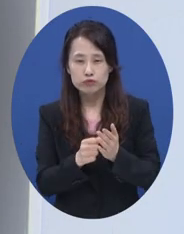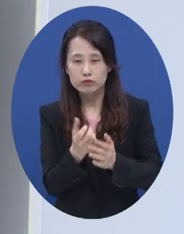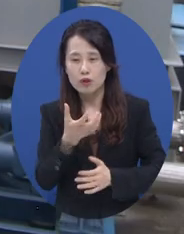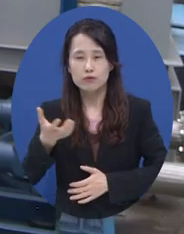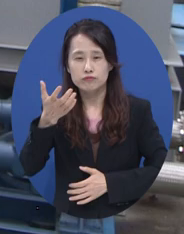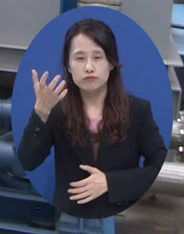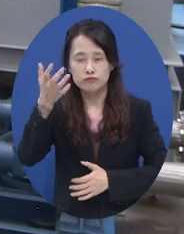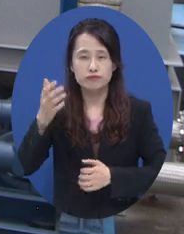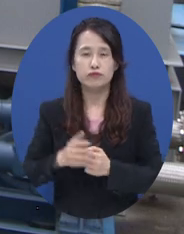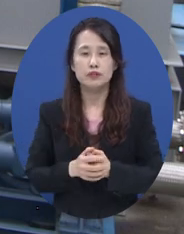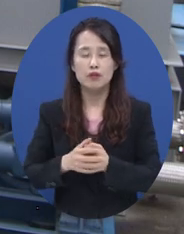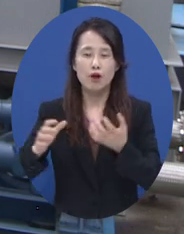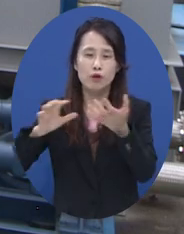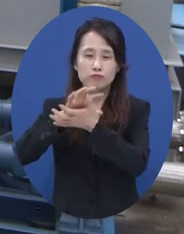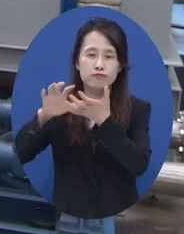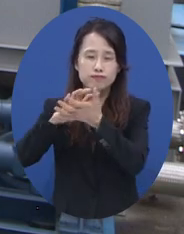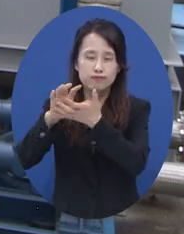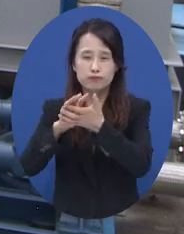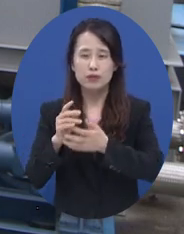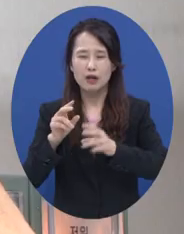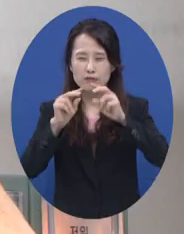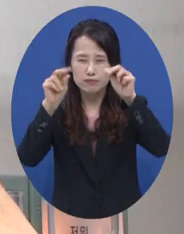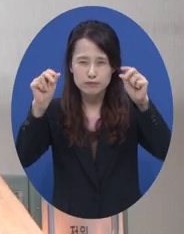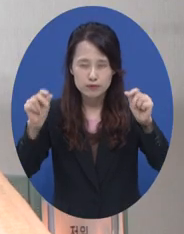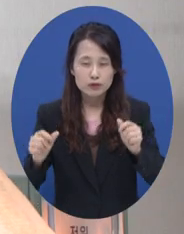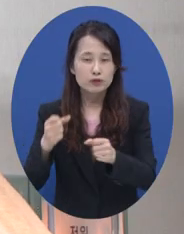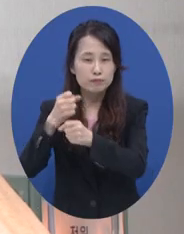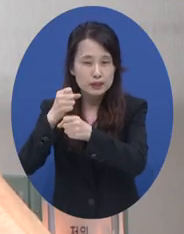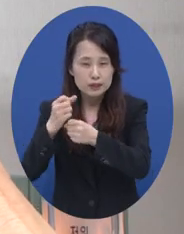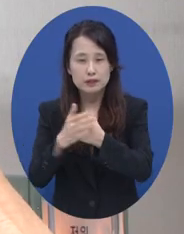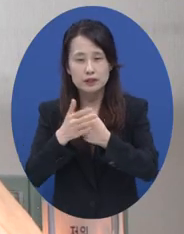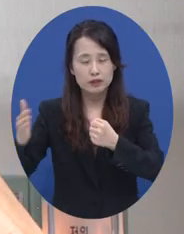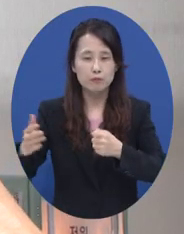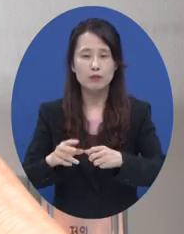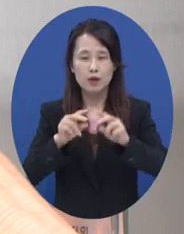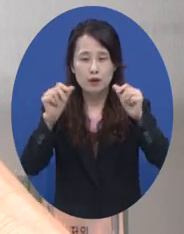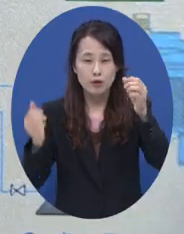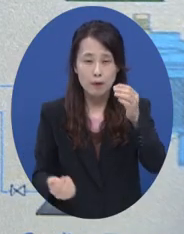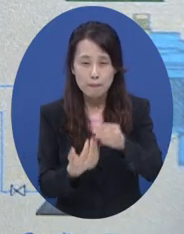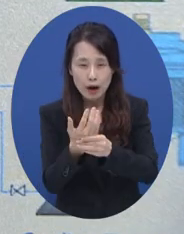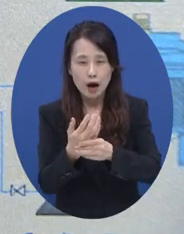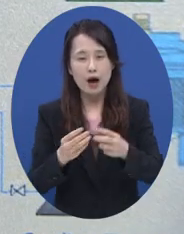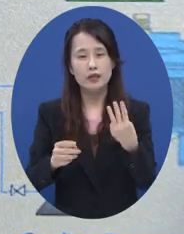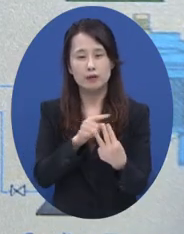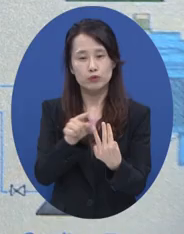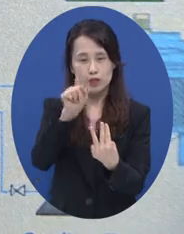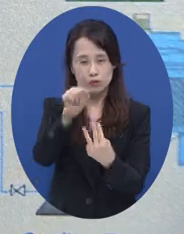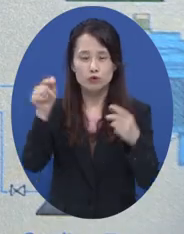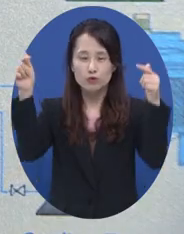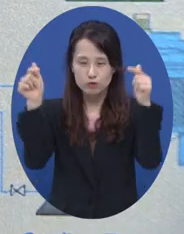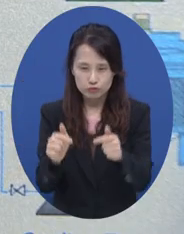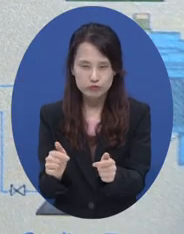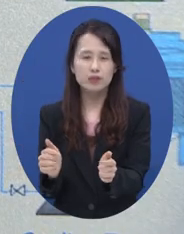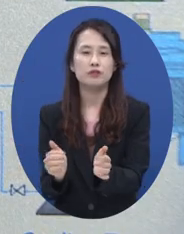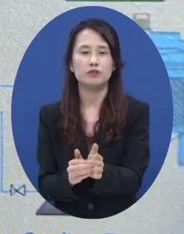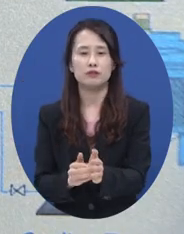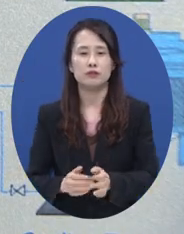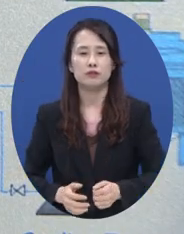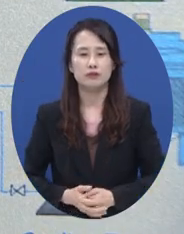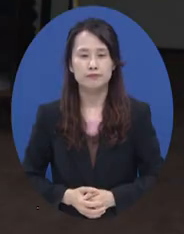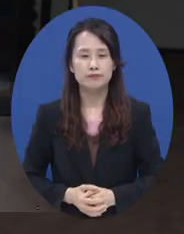중에서 질산염이나 황산염 등으로 바뀌어 초미세먼지를 만들기 때문에 미세먼지 발생량이 3분의 1 수준으로 감소한